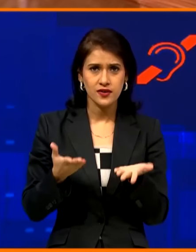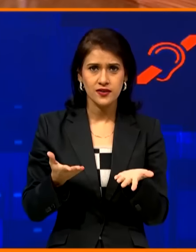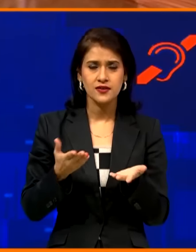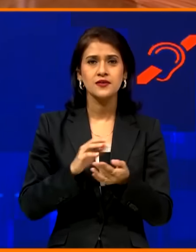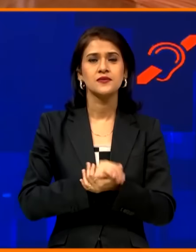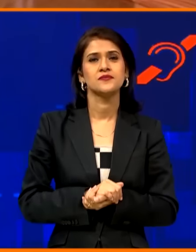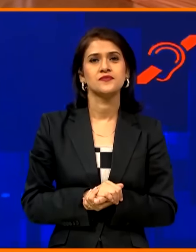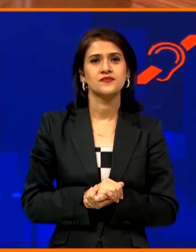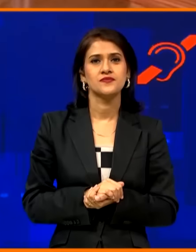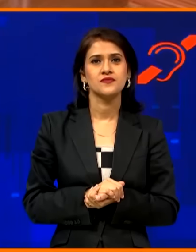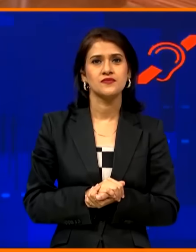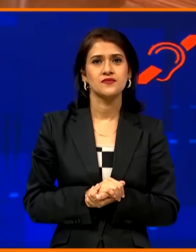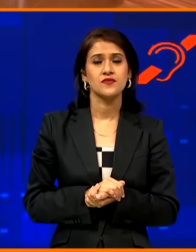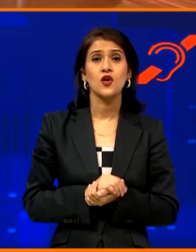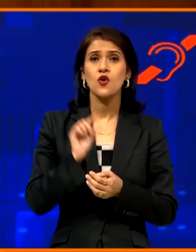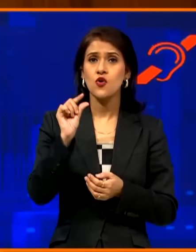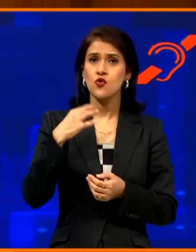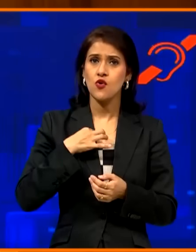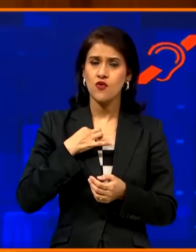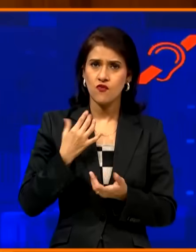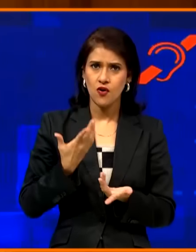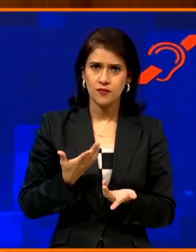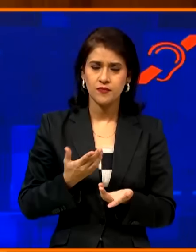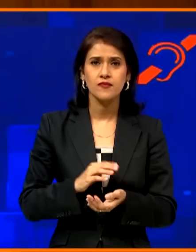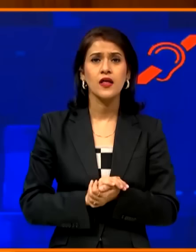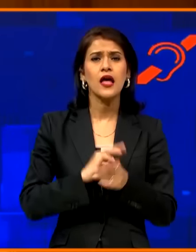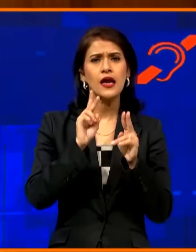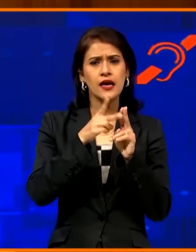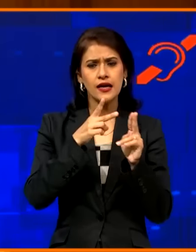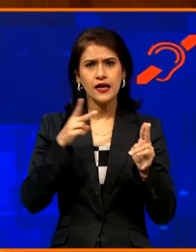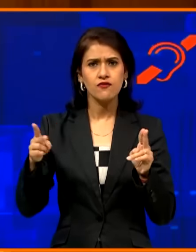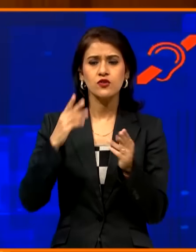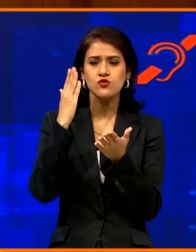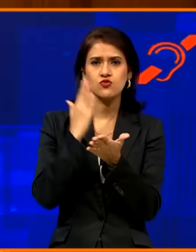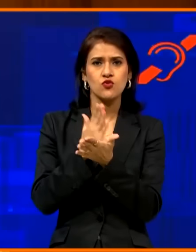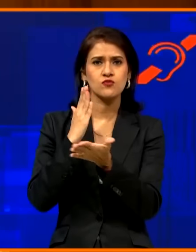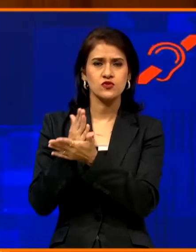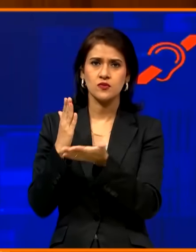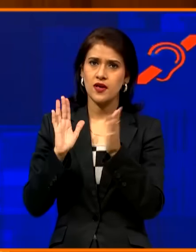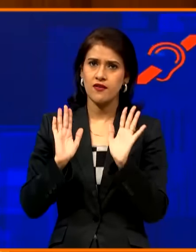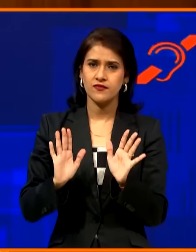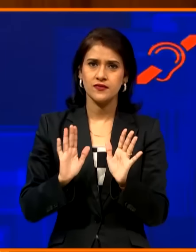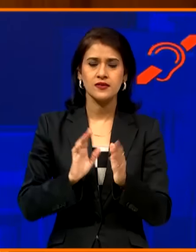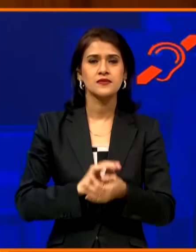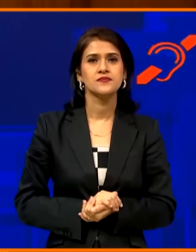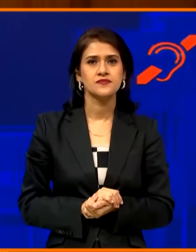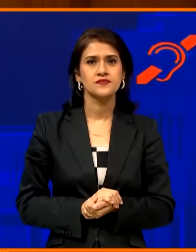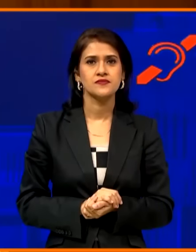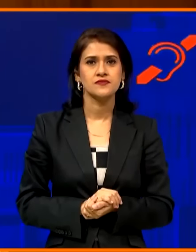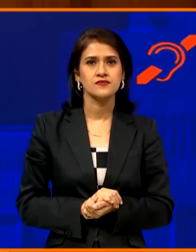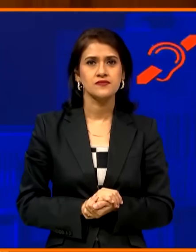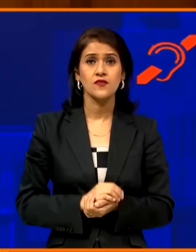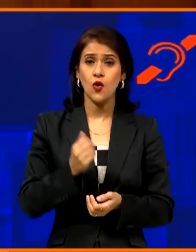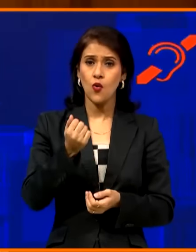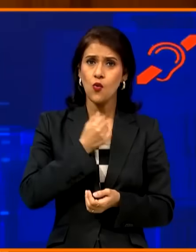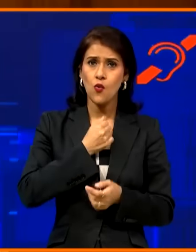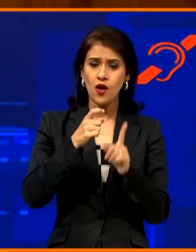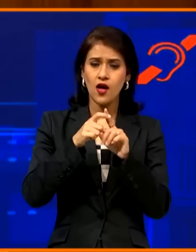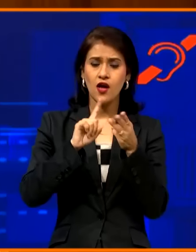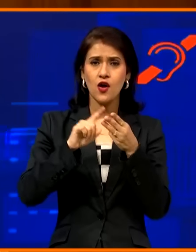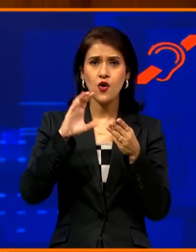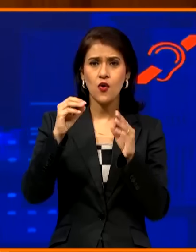और यूनिफॉर्म पर और इस तरह की कई चीजों पर पाबंदियां हैं यह सिर्फ दारुल उलूम देवबंद के